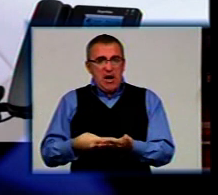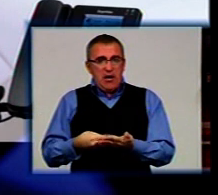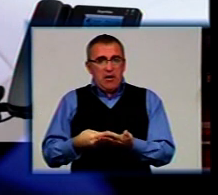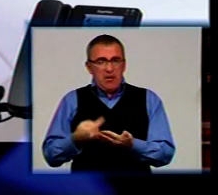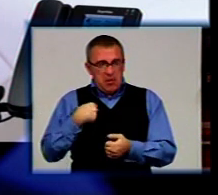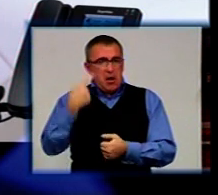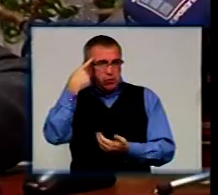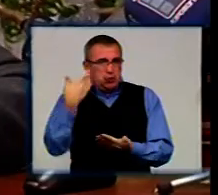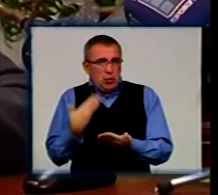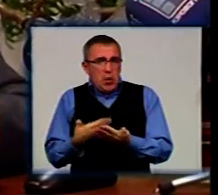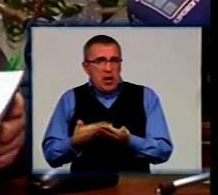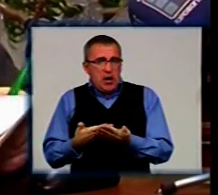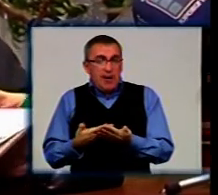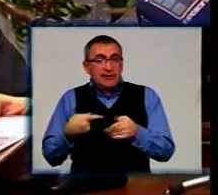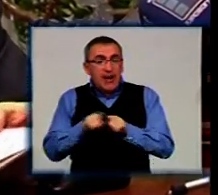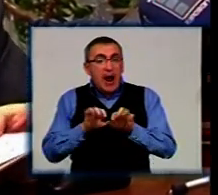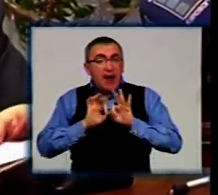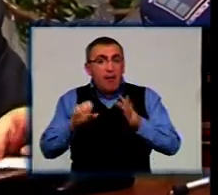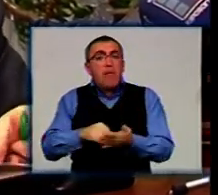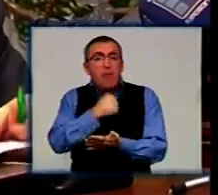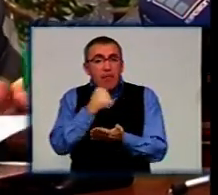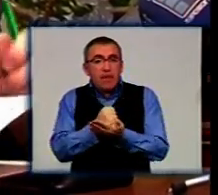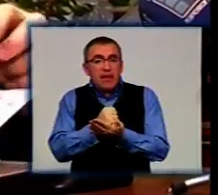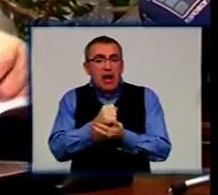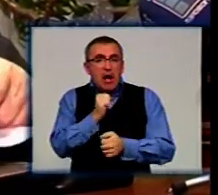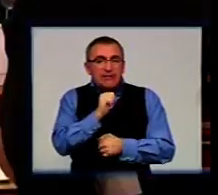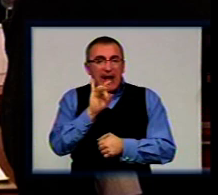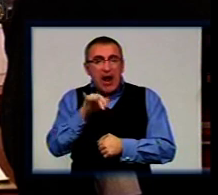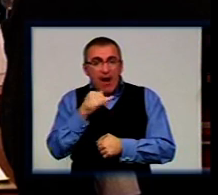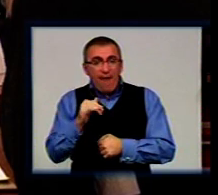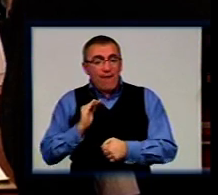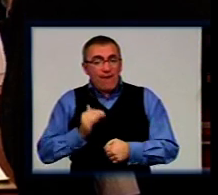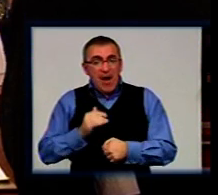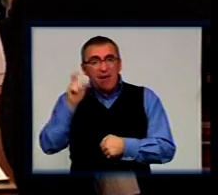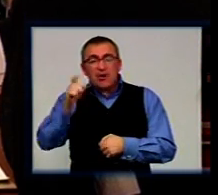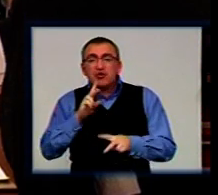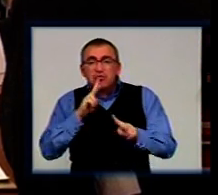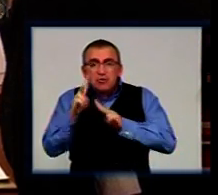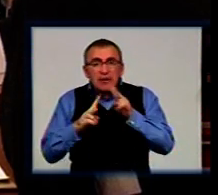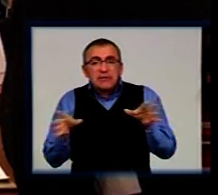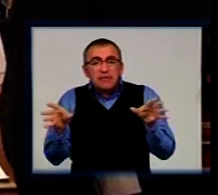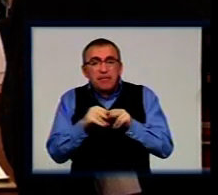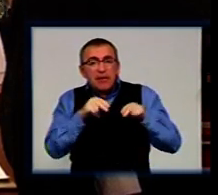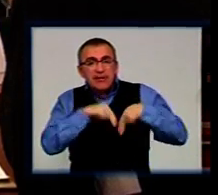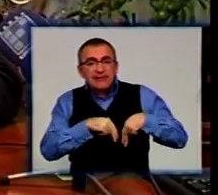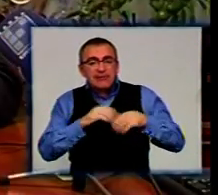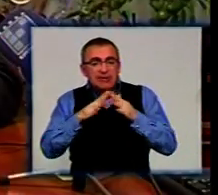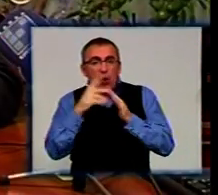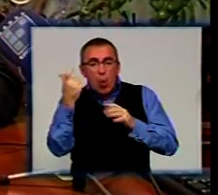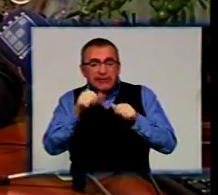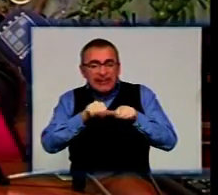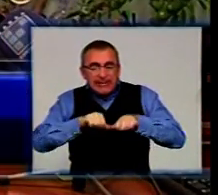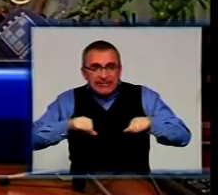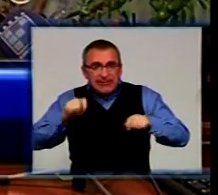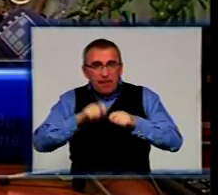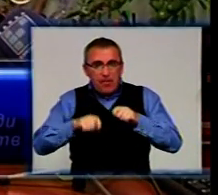так здогадуюся. Цю інформацію підтверджує і Олександр Сергатий. Говорить, фермери нерідко скаржаться на співпрацю з сільгоспінспекцією. Треба